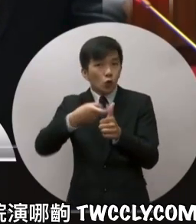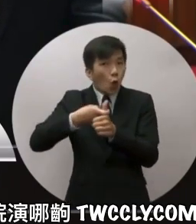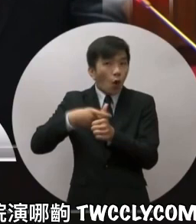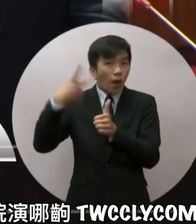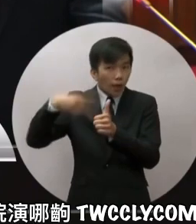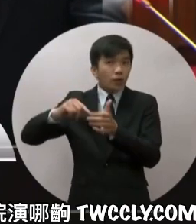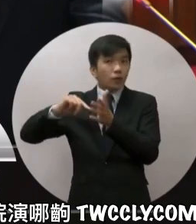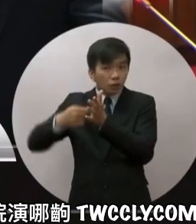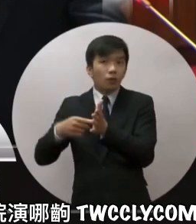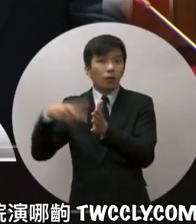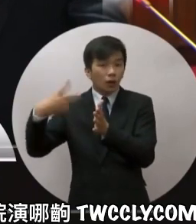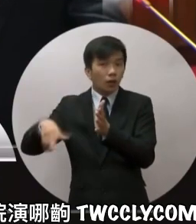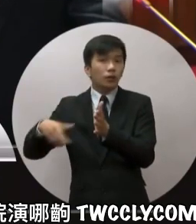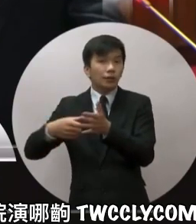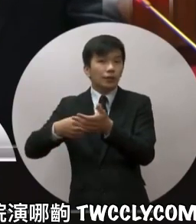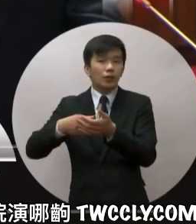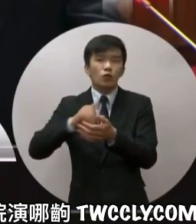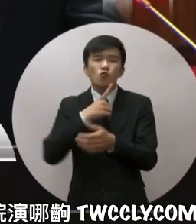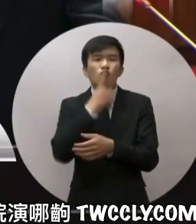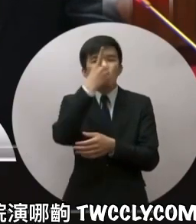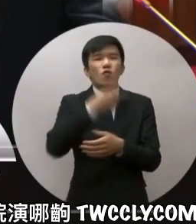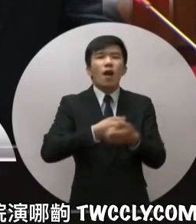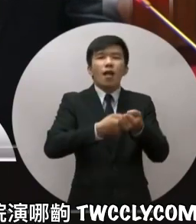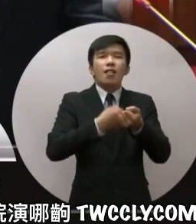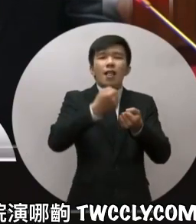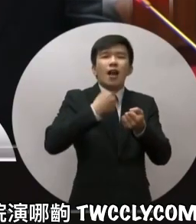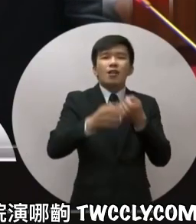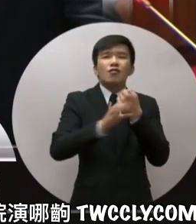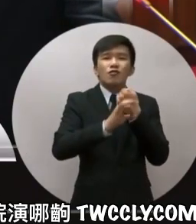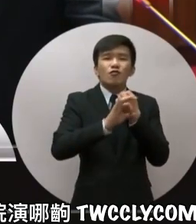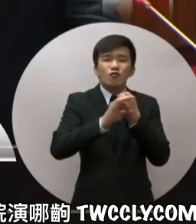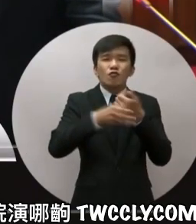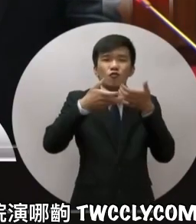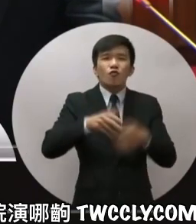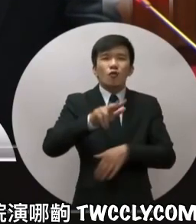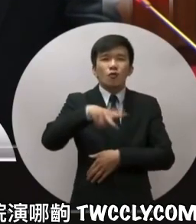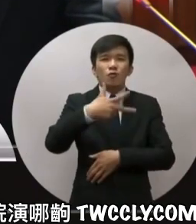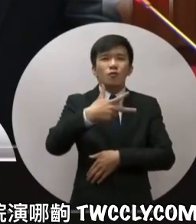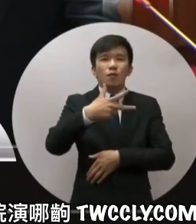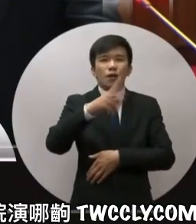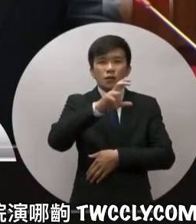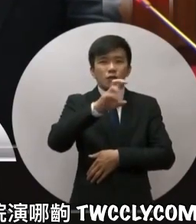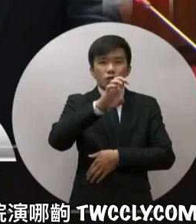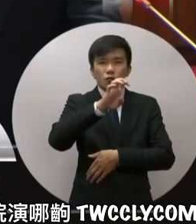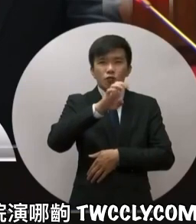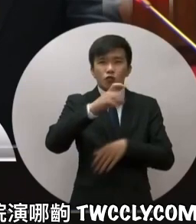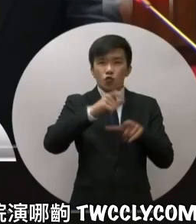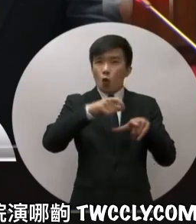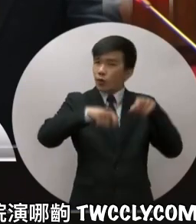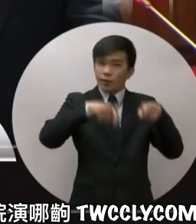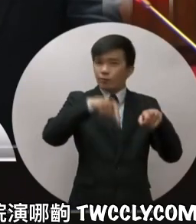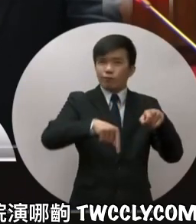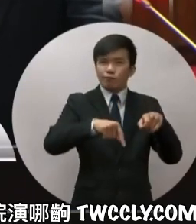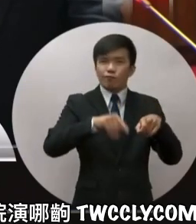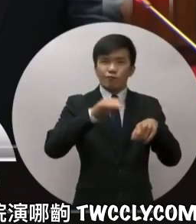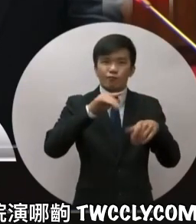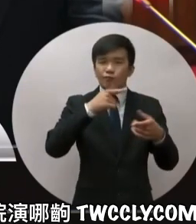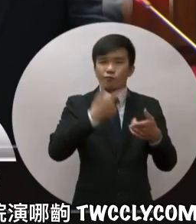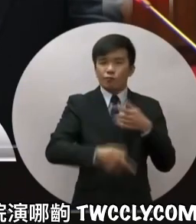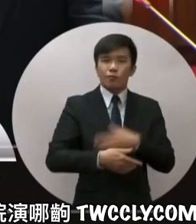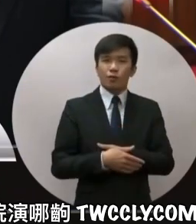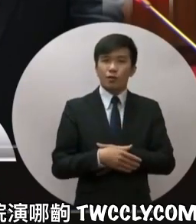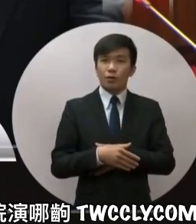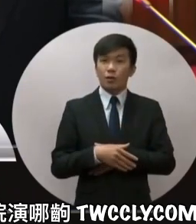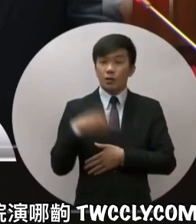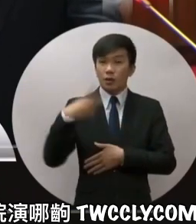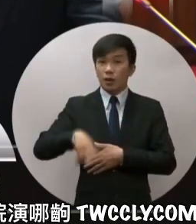只是用一個這個拉力測試740公斤的這個概念來去定義包括就是說這是遊覽車事件衍生出